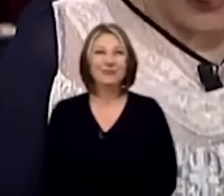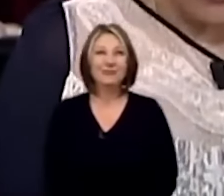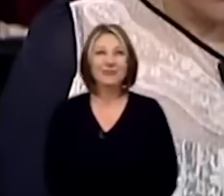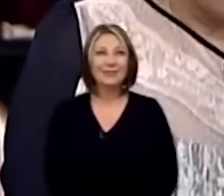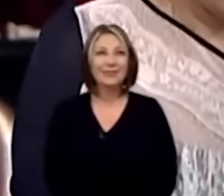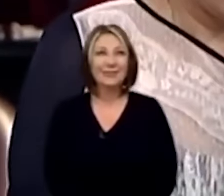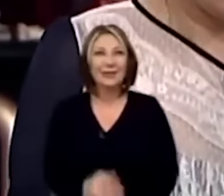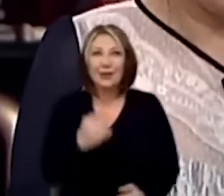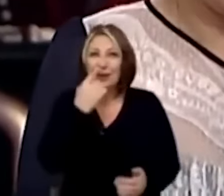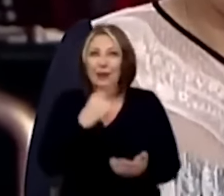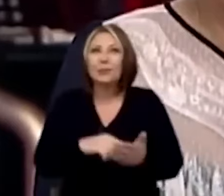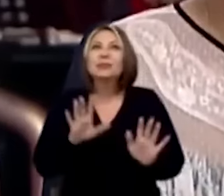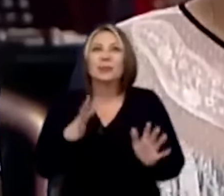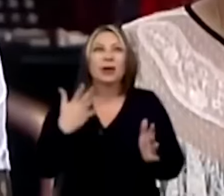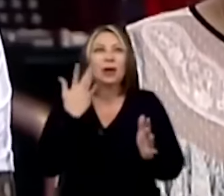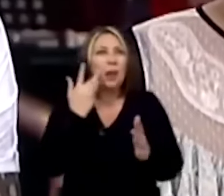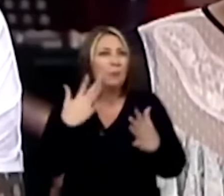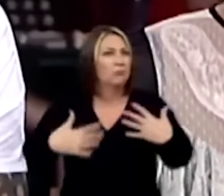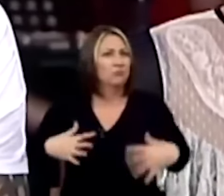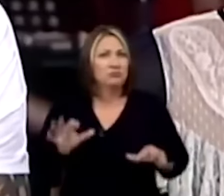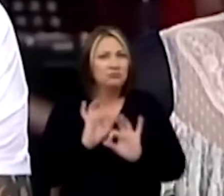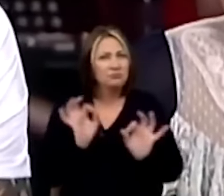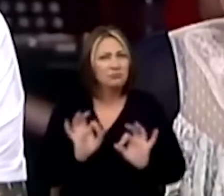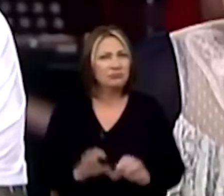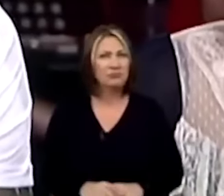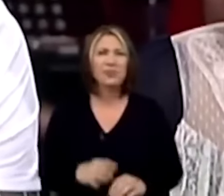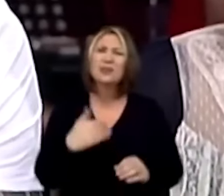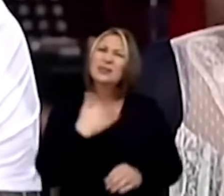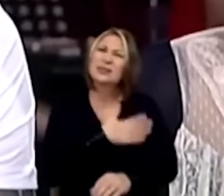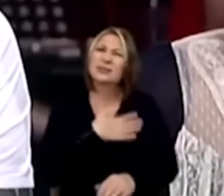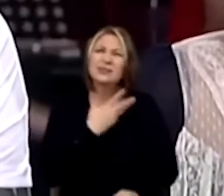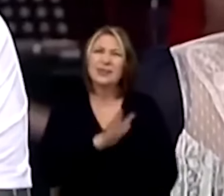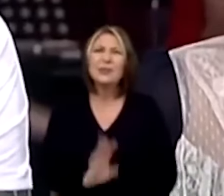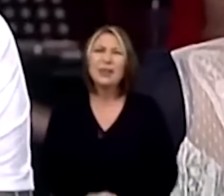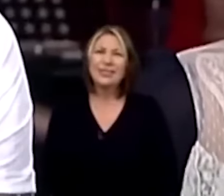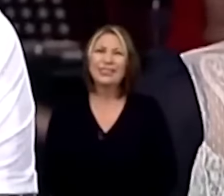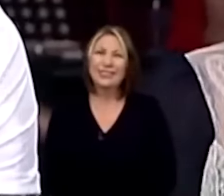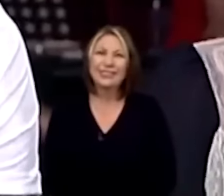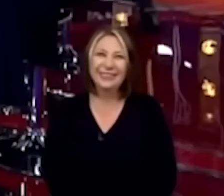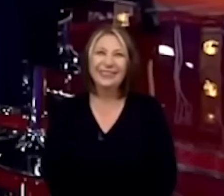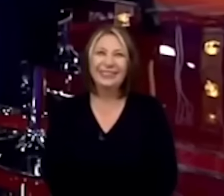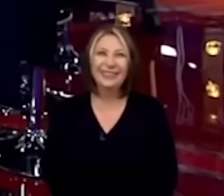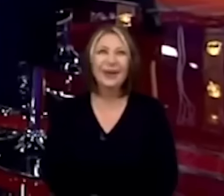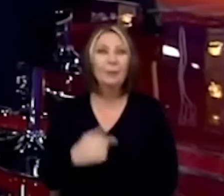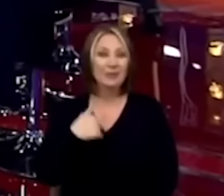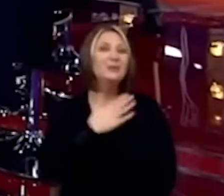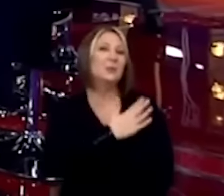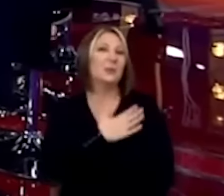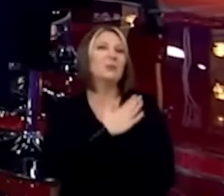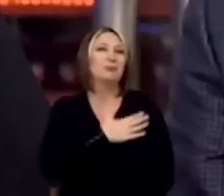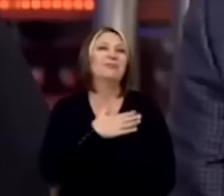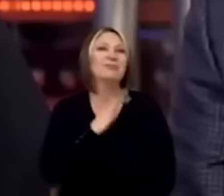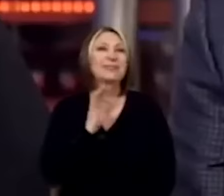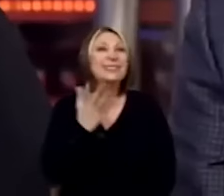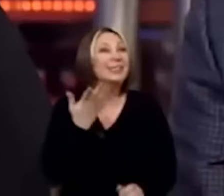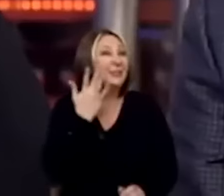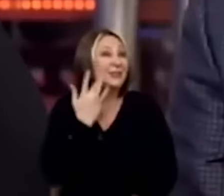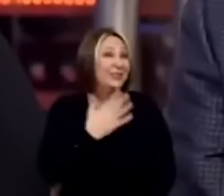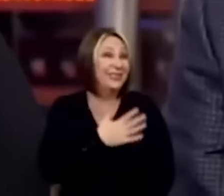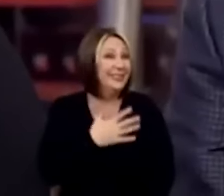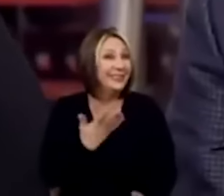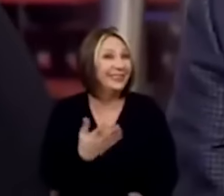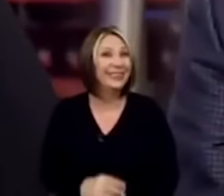Böyle inanılmaz da değil zaten ama işte krem falan sürmedim yani. Sürmüyorum da. Siz efendim? Ben sürüyorum efendim. Neler